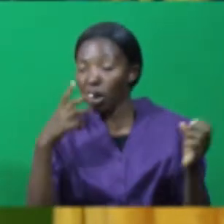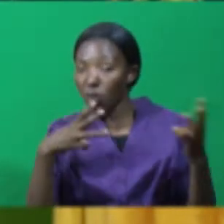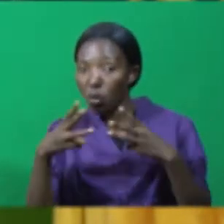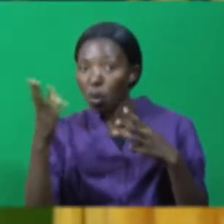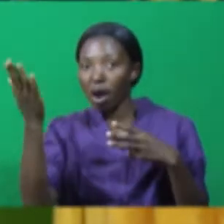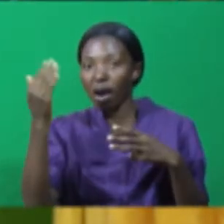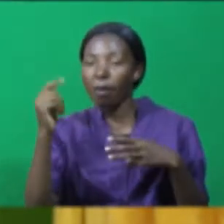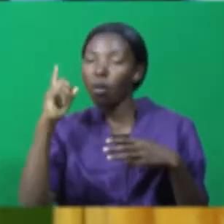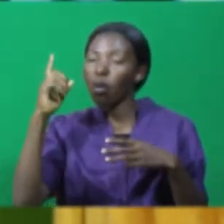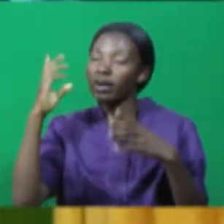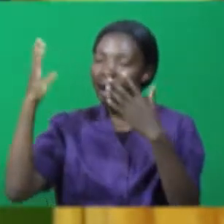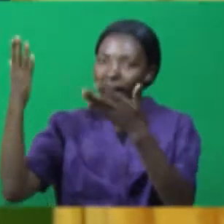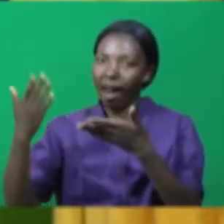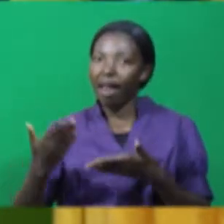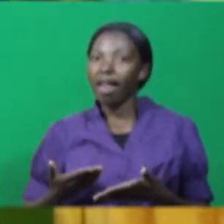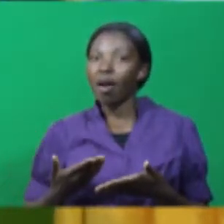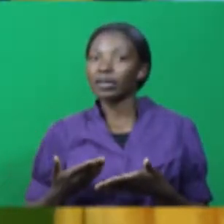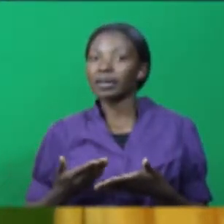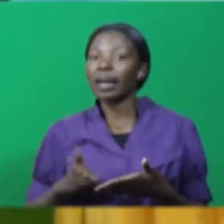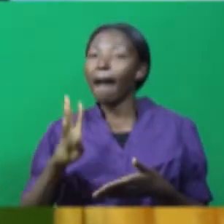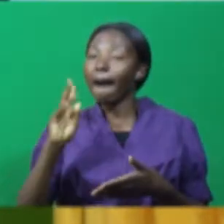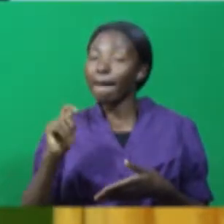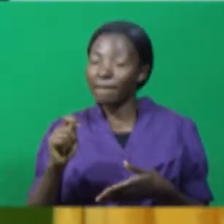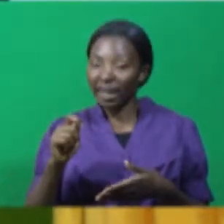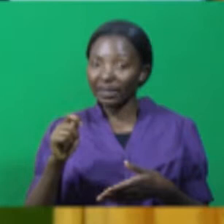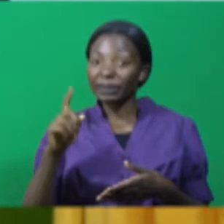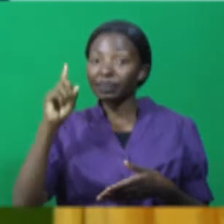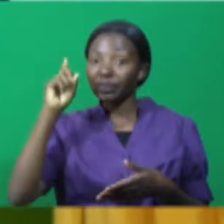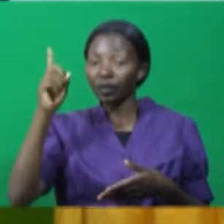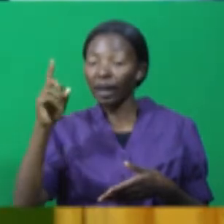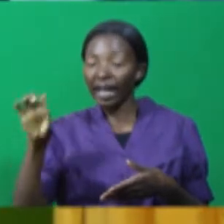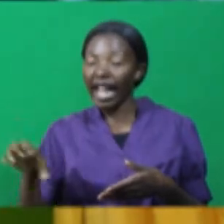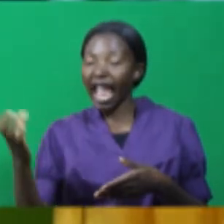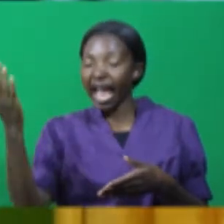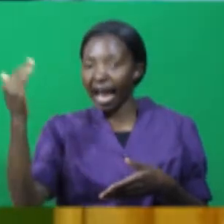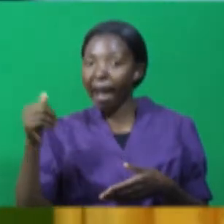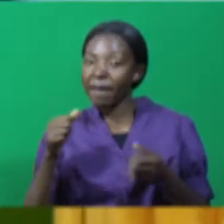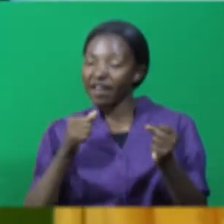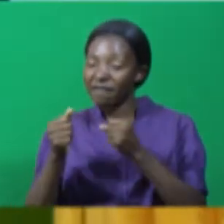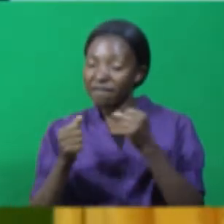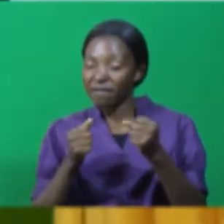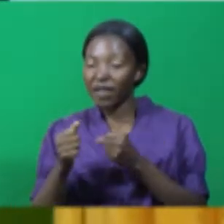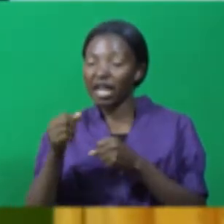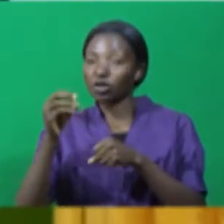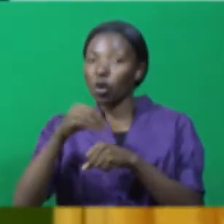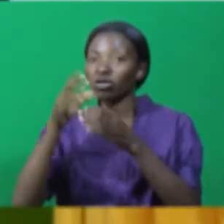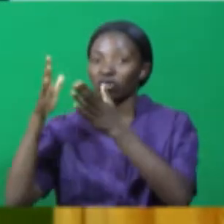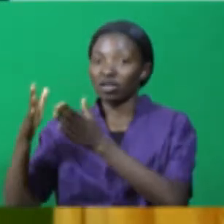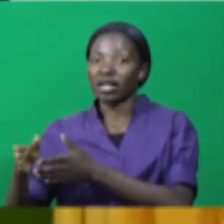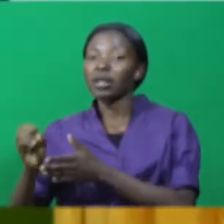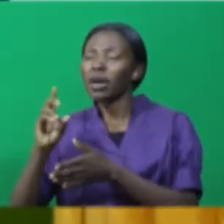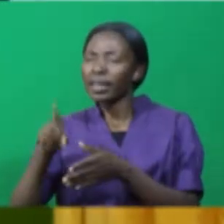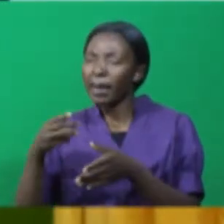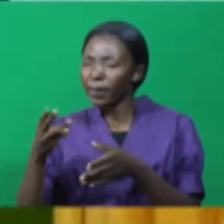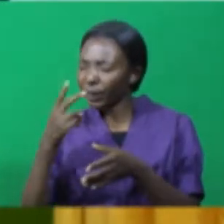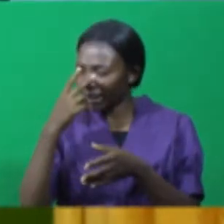pamwe anotendera kuti imuke. All right. Asi iye ochipinda achirwa ari kusaidi kwako. Zvekuti vanhu vanonyatsona